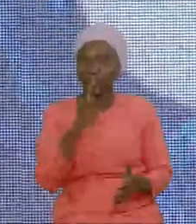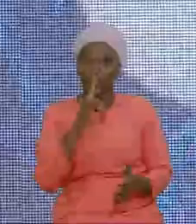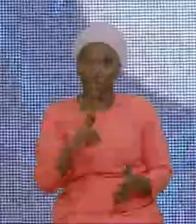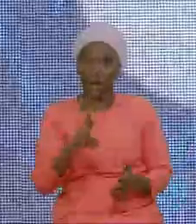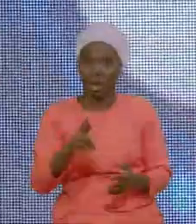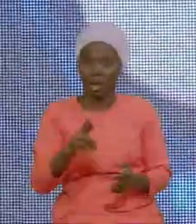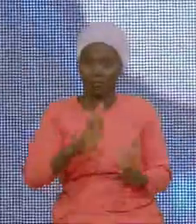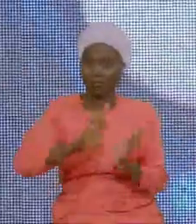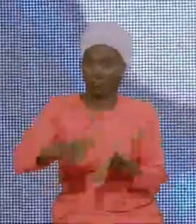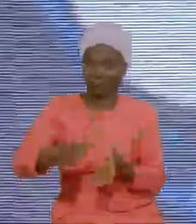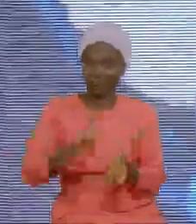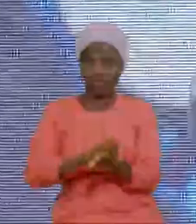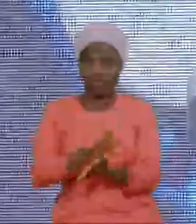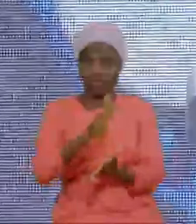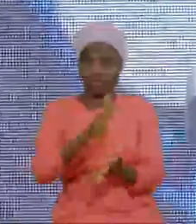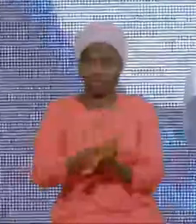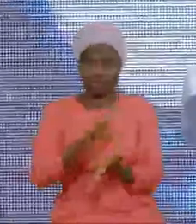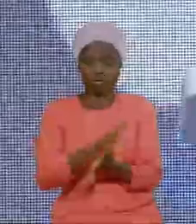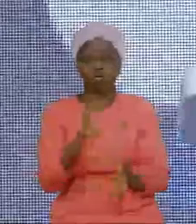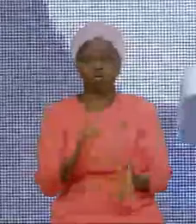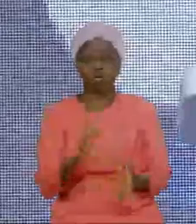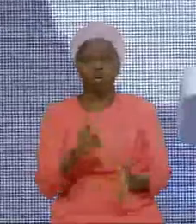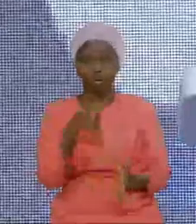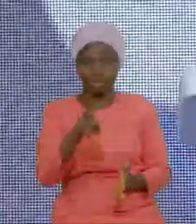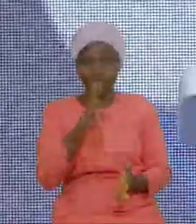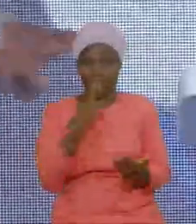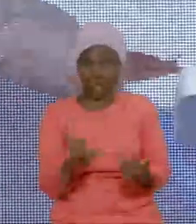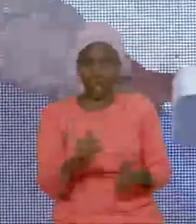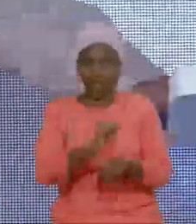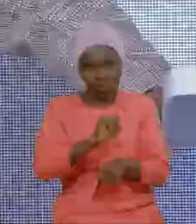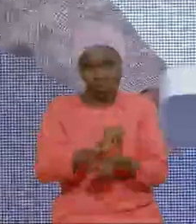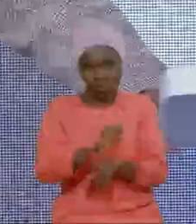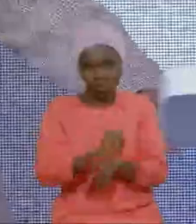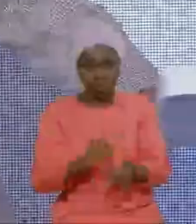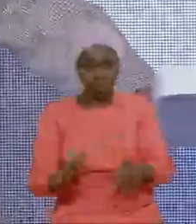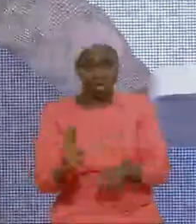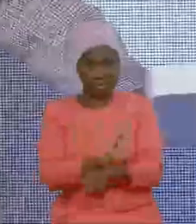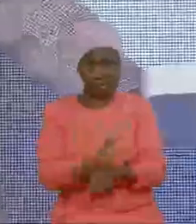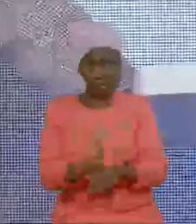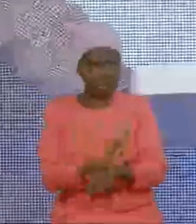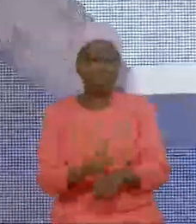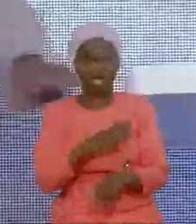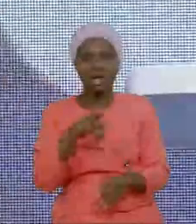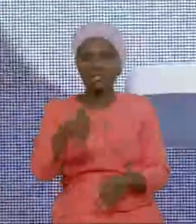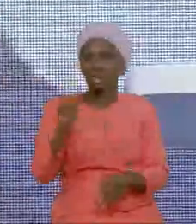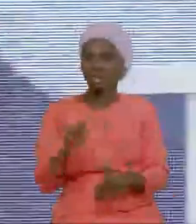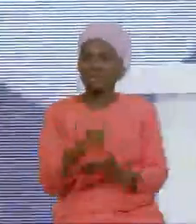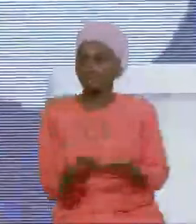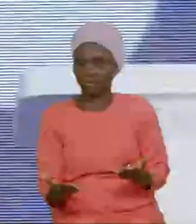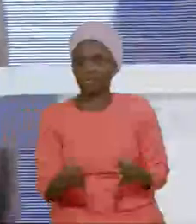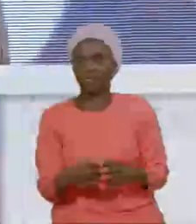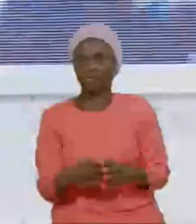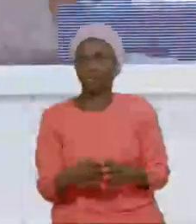school. Maintenant, tu as fini avec tes you études. You are working. And you need something. Et tu as besoin de